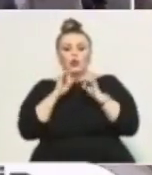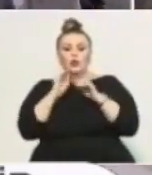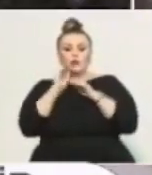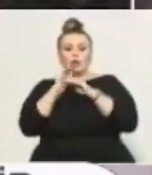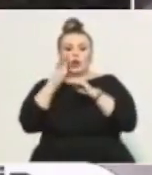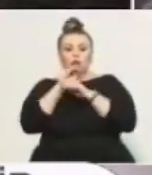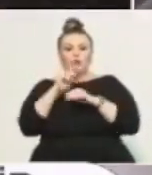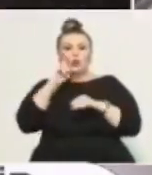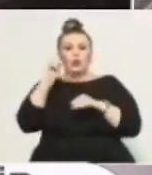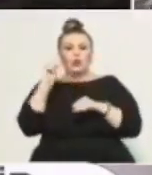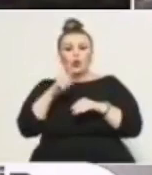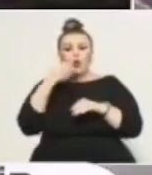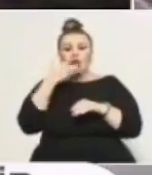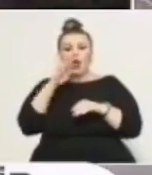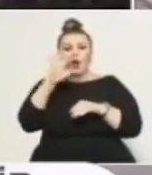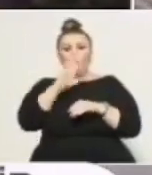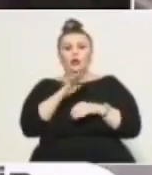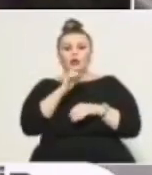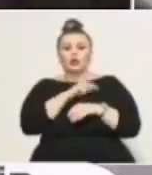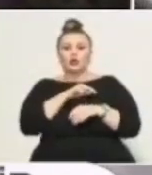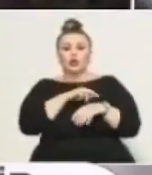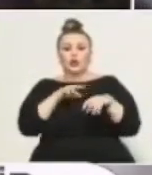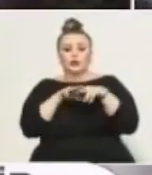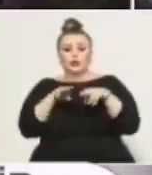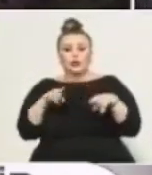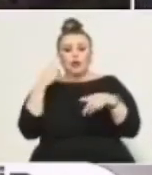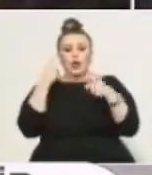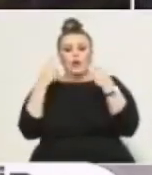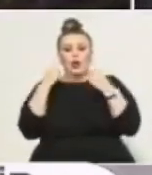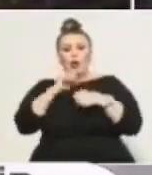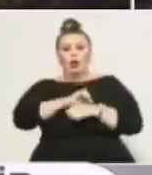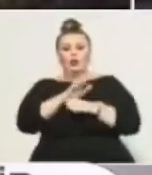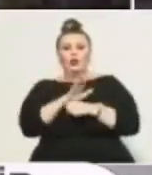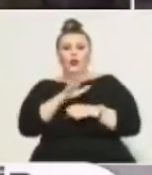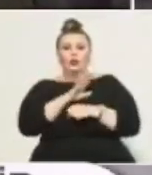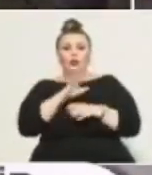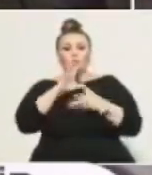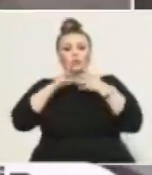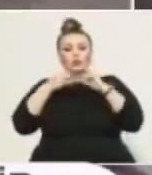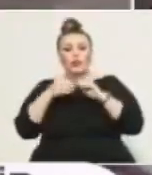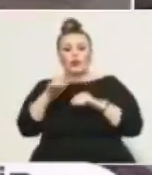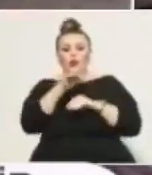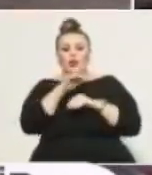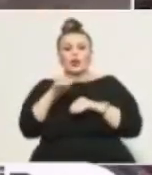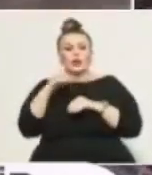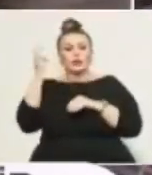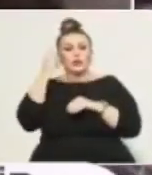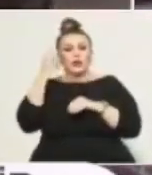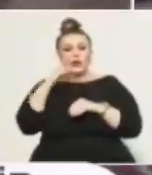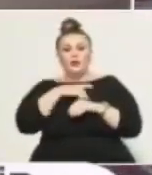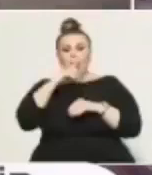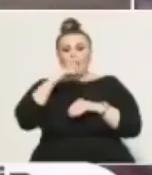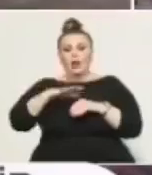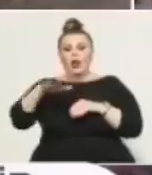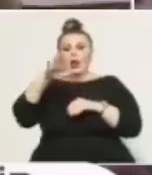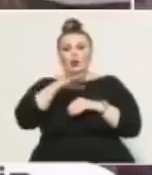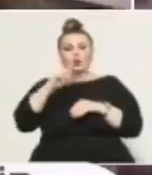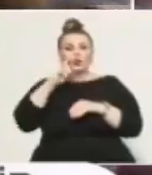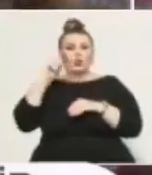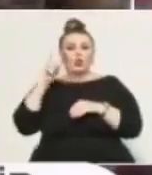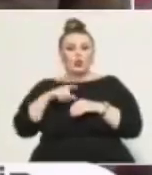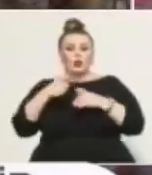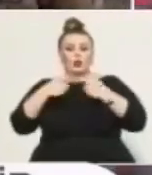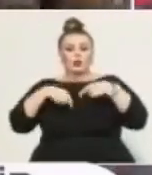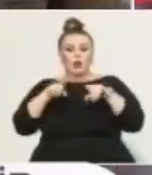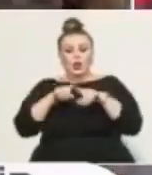bu günlər Ukrayna Xarici İşlər Nazirliyi məlumat yayıb ki, ümumiyyətlə rəsmi Kiyev Belarusdan Ukrayna